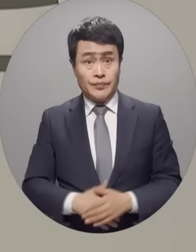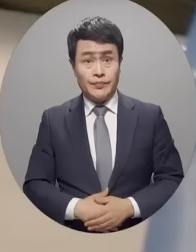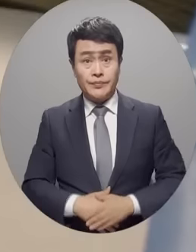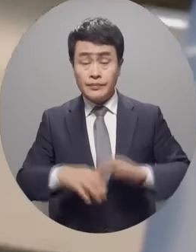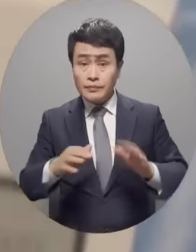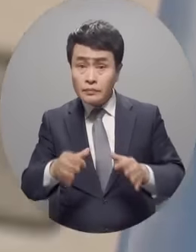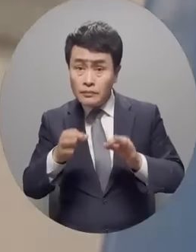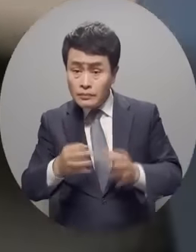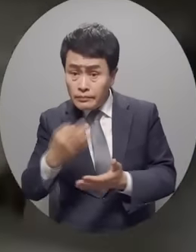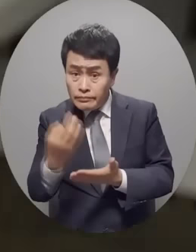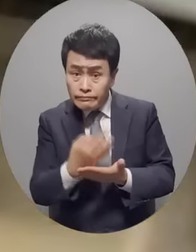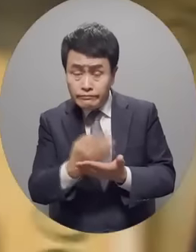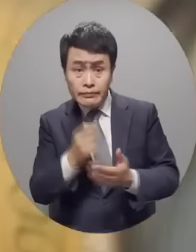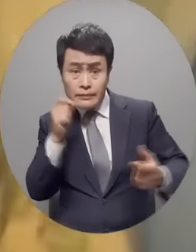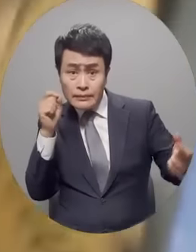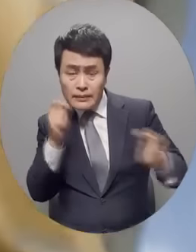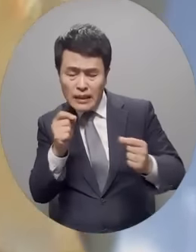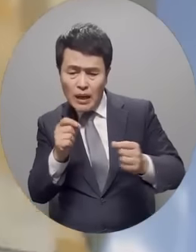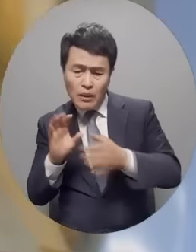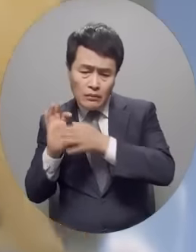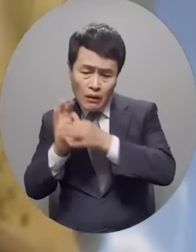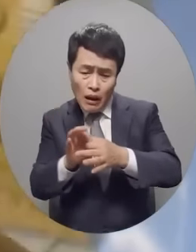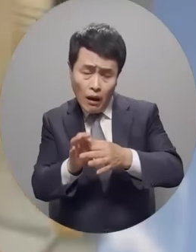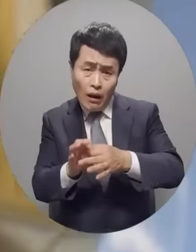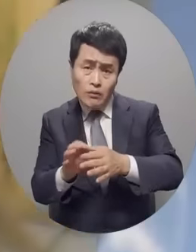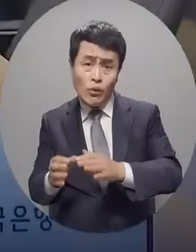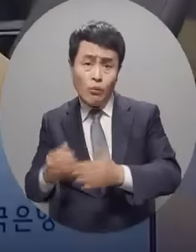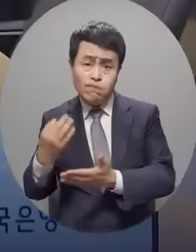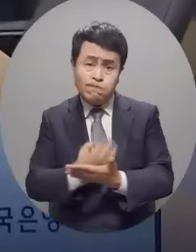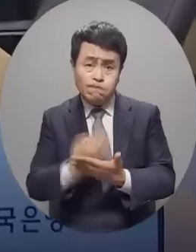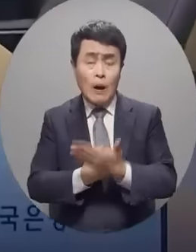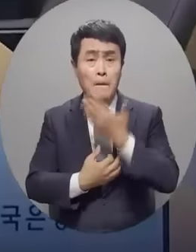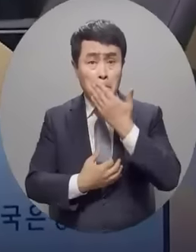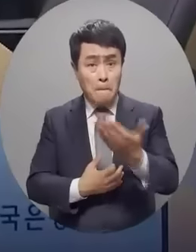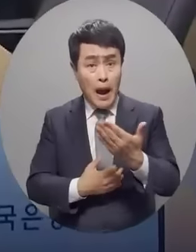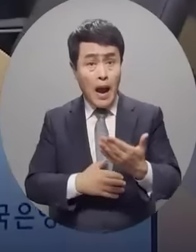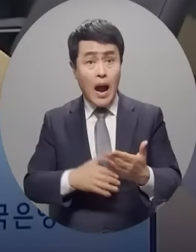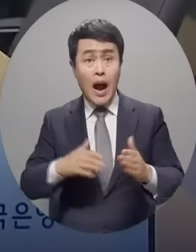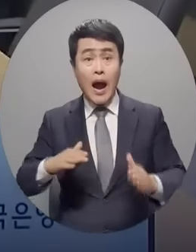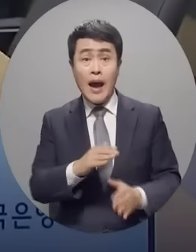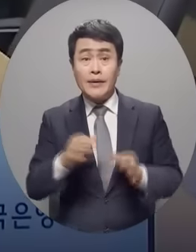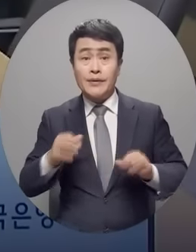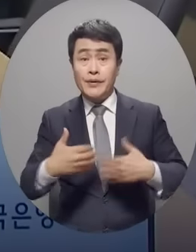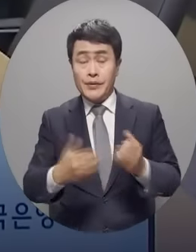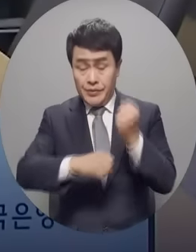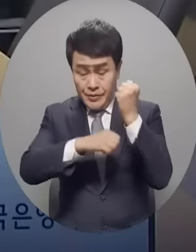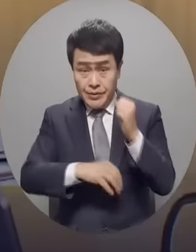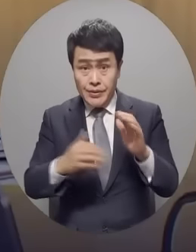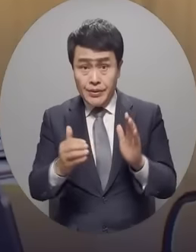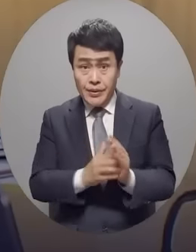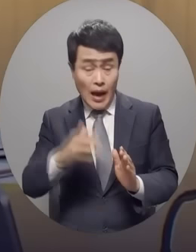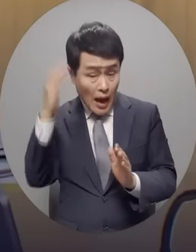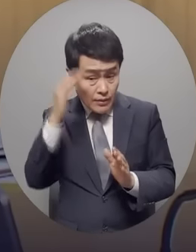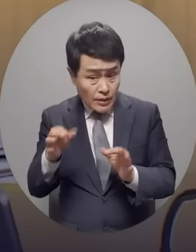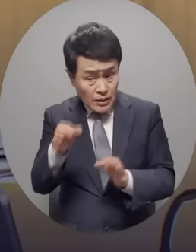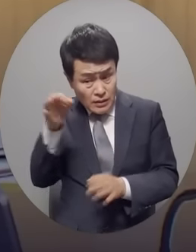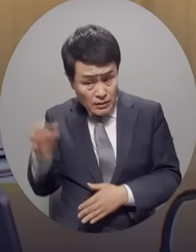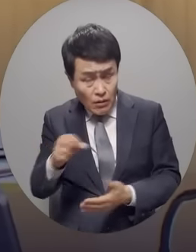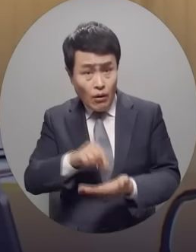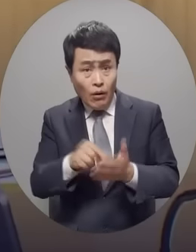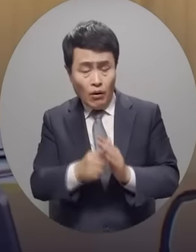은행들 수익은 당분간 고공행진을 이어갈 것으로 보입니다. 한은의 기준금리 인하를 기점으로 은행들이 잇따라